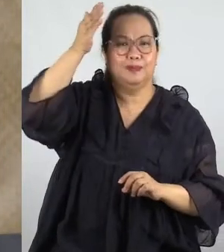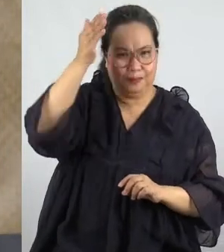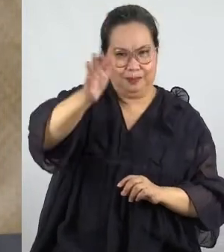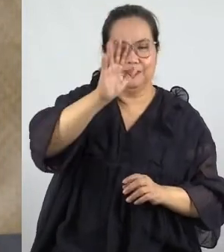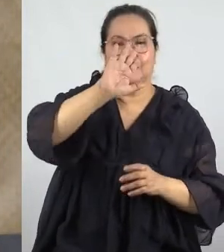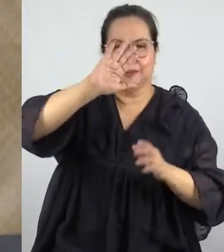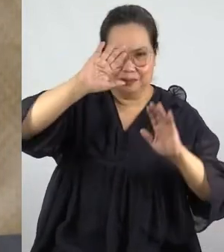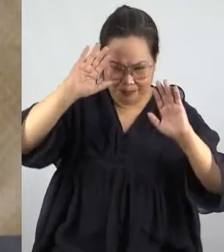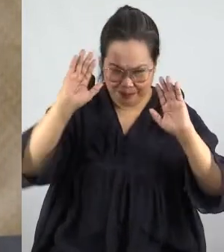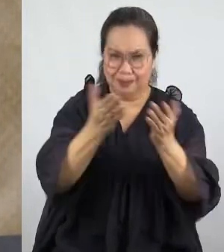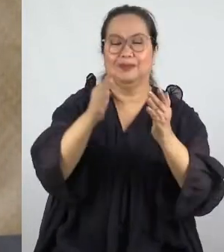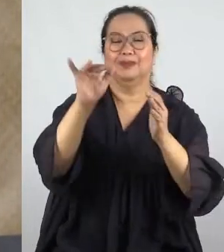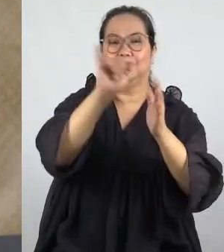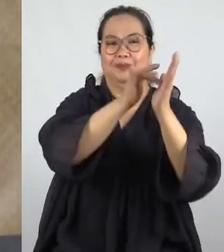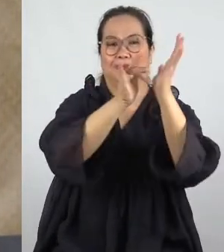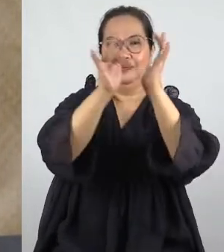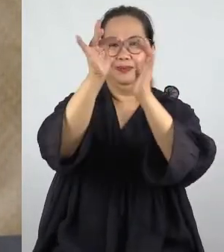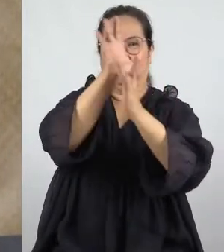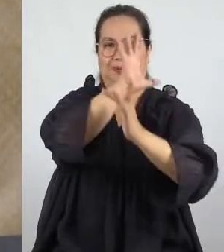be like Him.